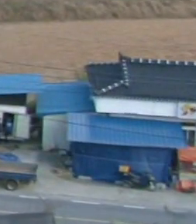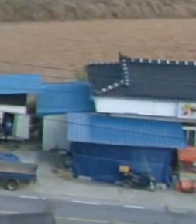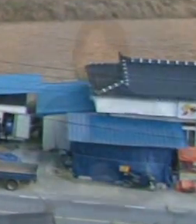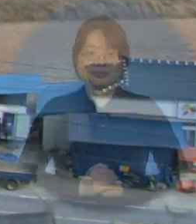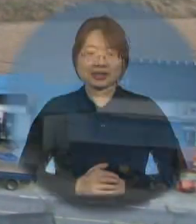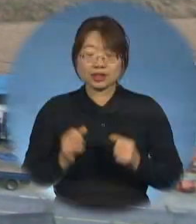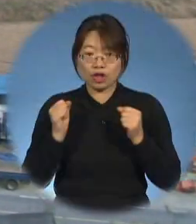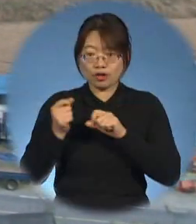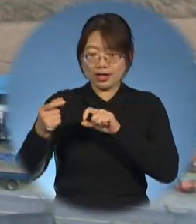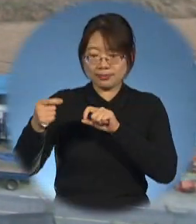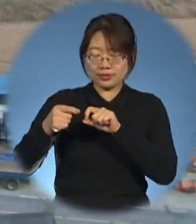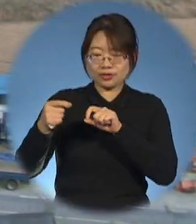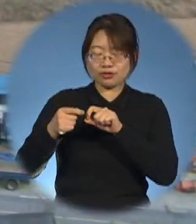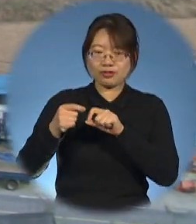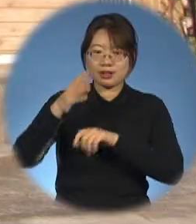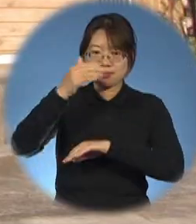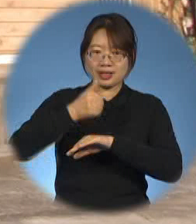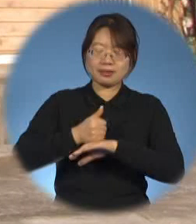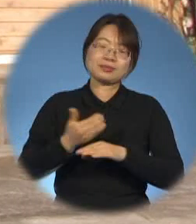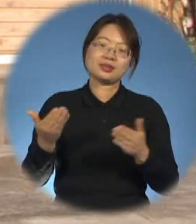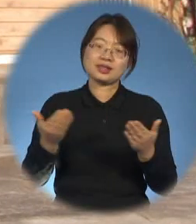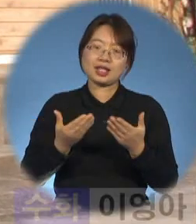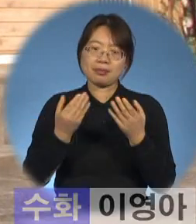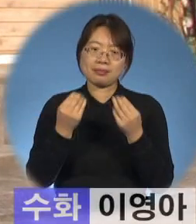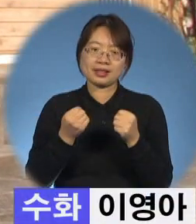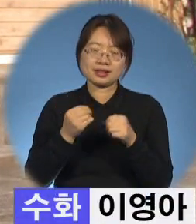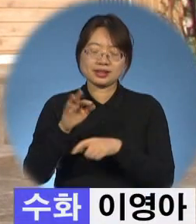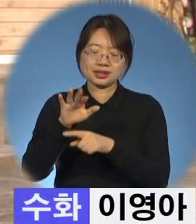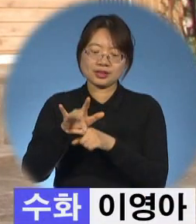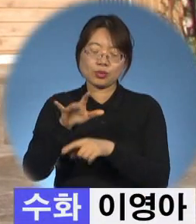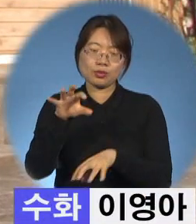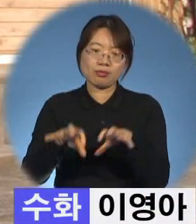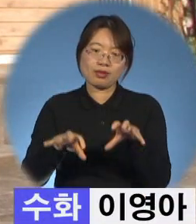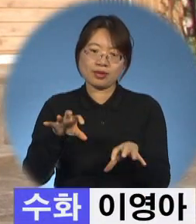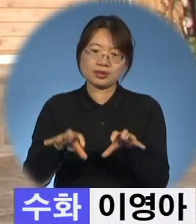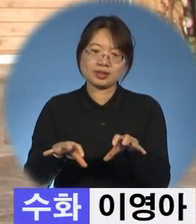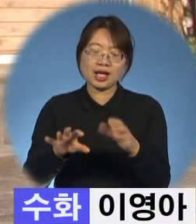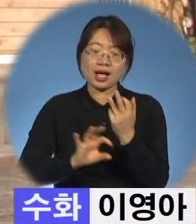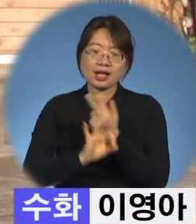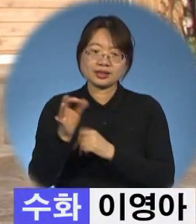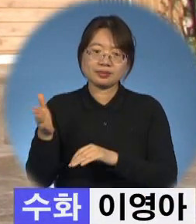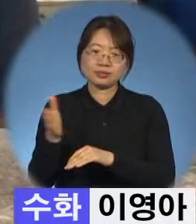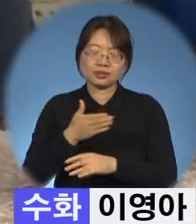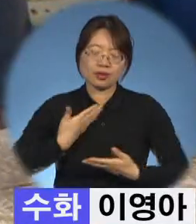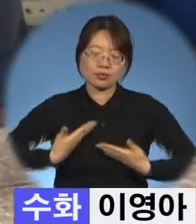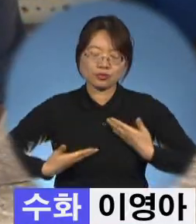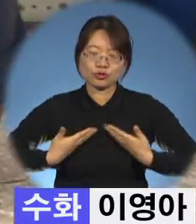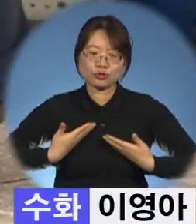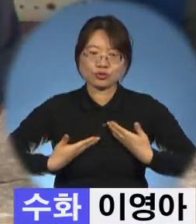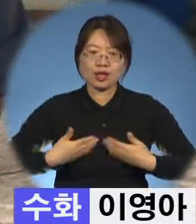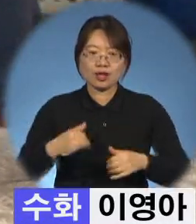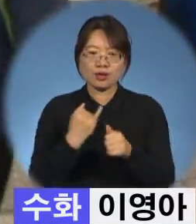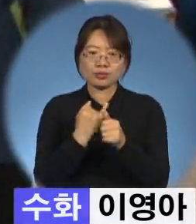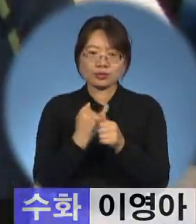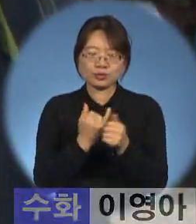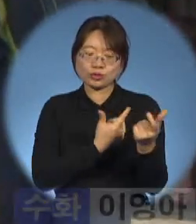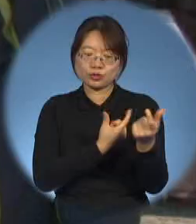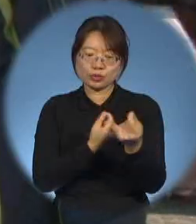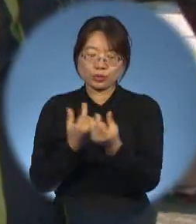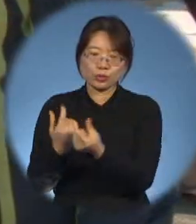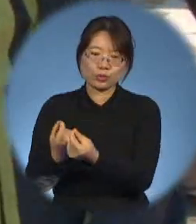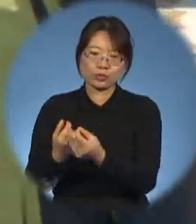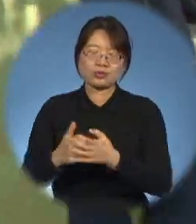겨울을 앞두고 마무리 해야할 일들이 많은 시골 말 아침부터 분주하게 인 부부도 마찬가지